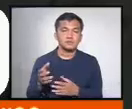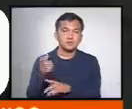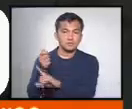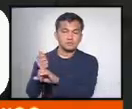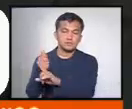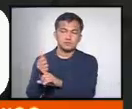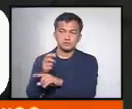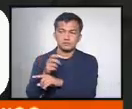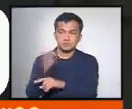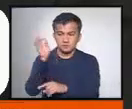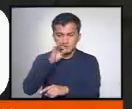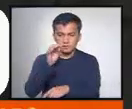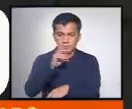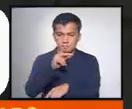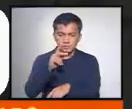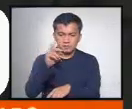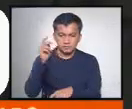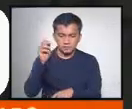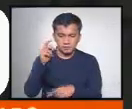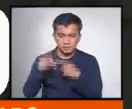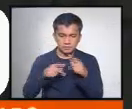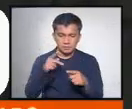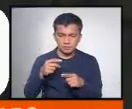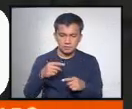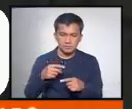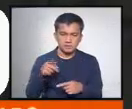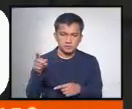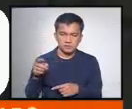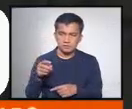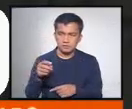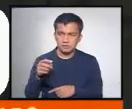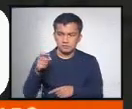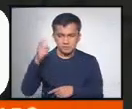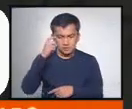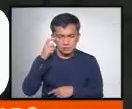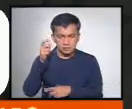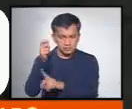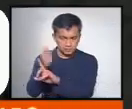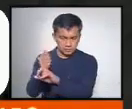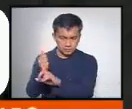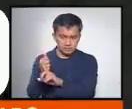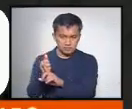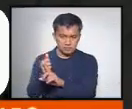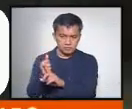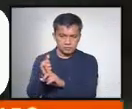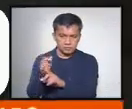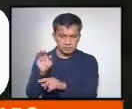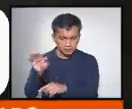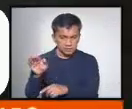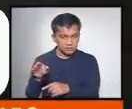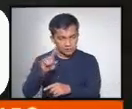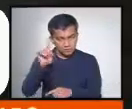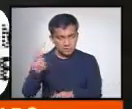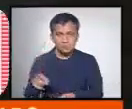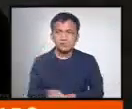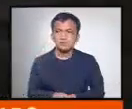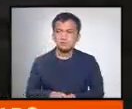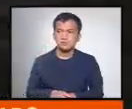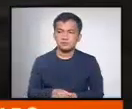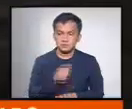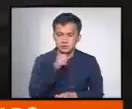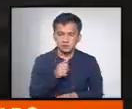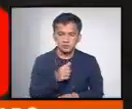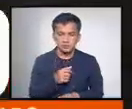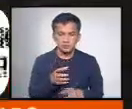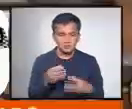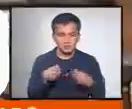to the Filipino people and to Mr. Xi himself, he raised the issue. Hindi naman daw minasama ni